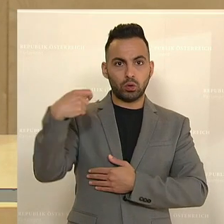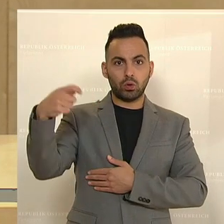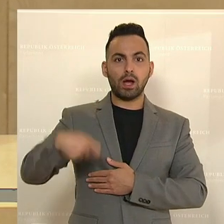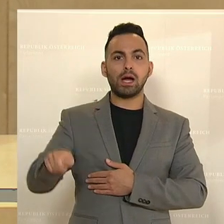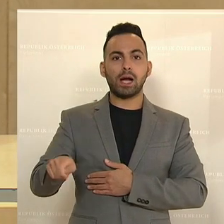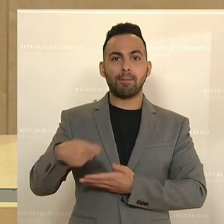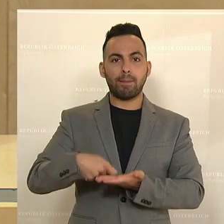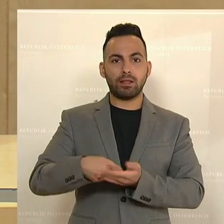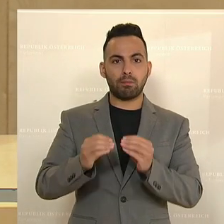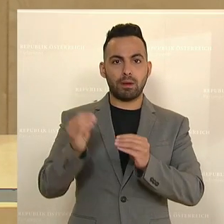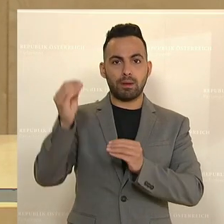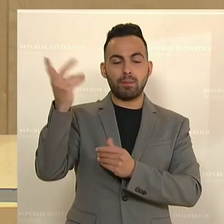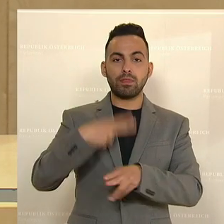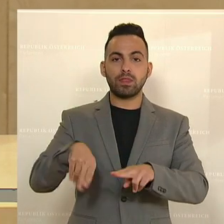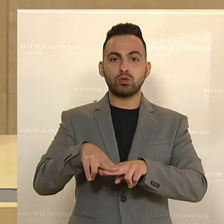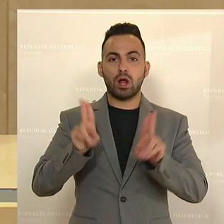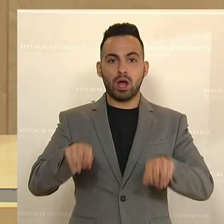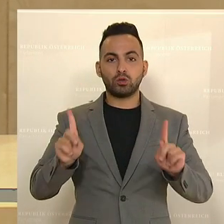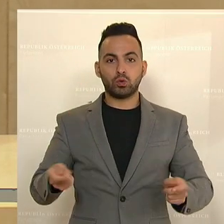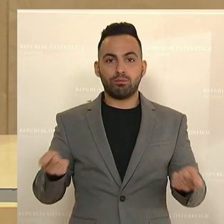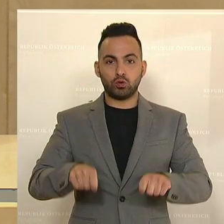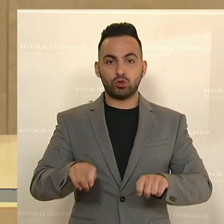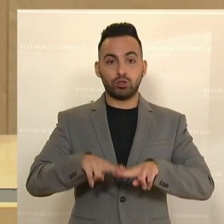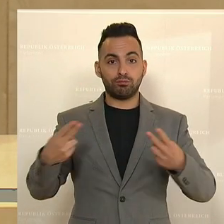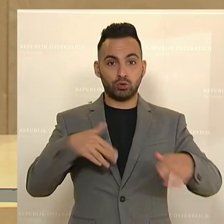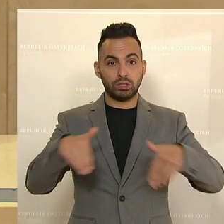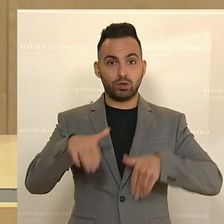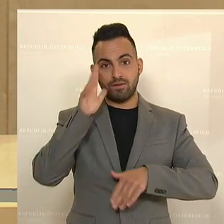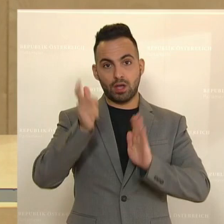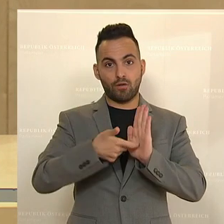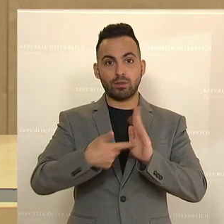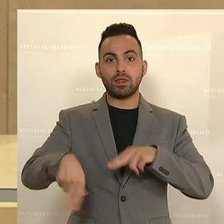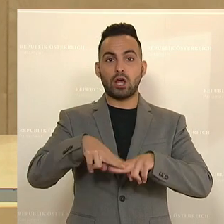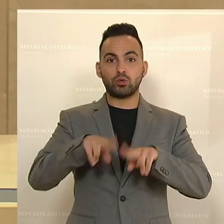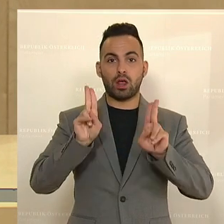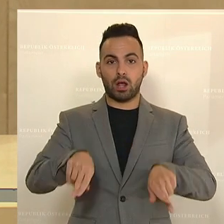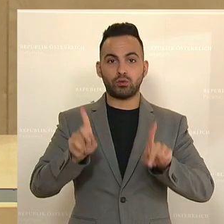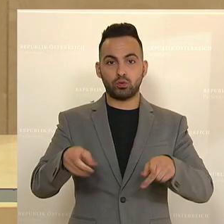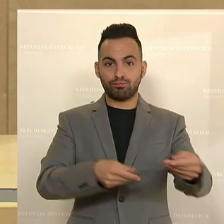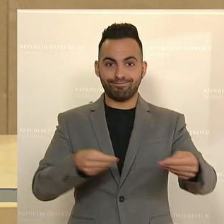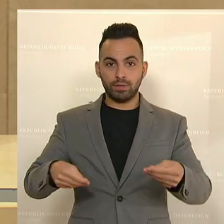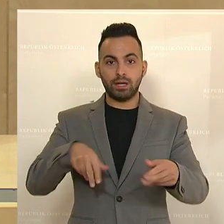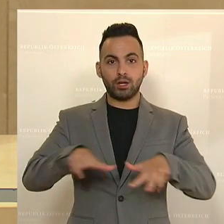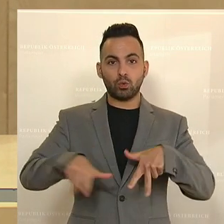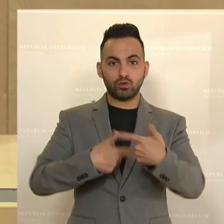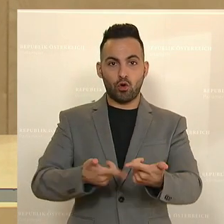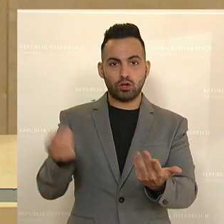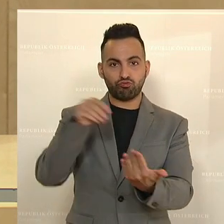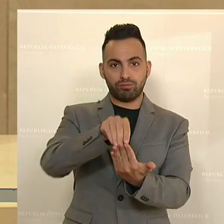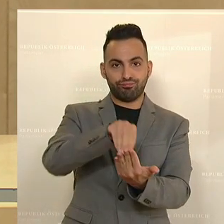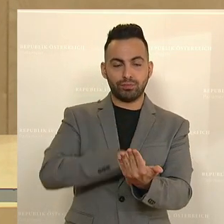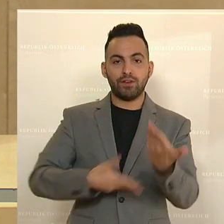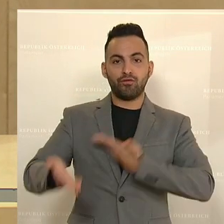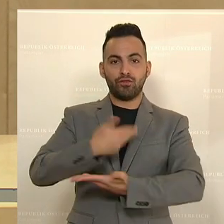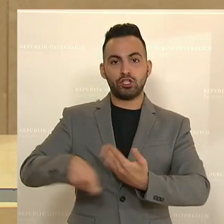Der Nationalrat wolle beschließen, die Bundesregierung wird aufgefordert, dem Nationalrat eine Regierungsvorlage zuzuleiten, die sicherstellt, dass die